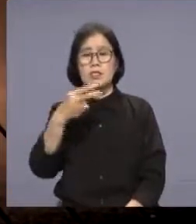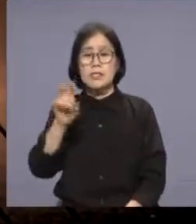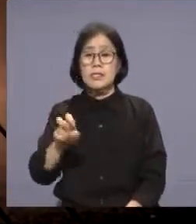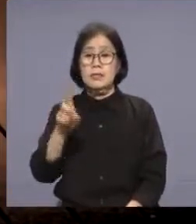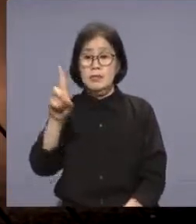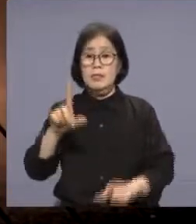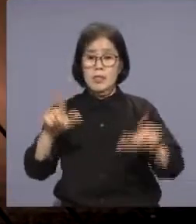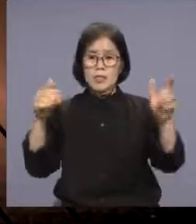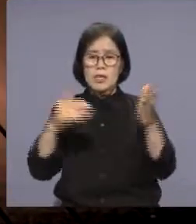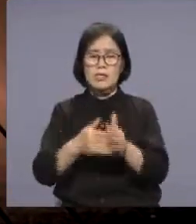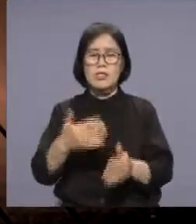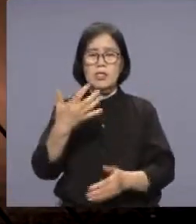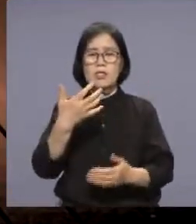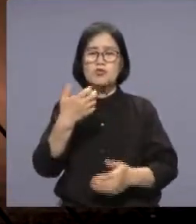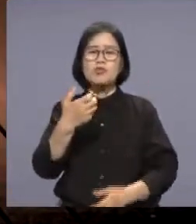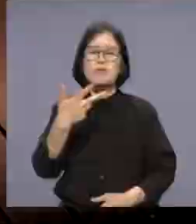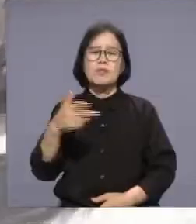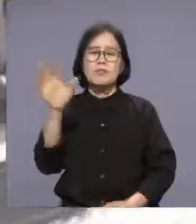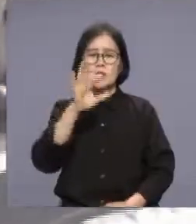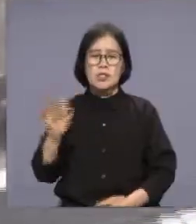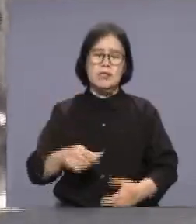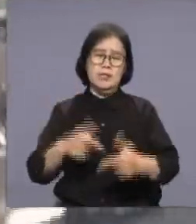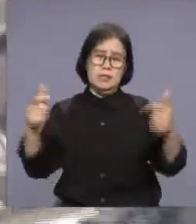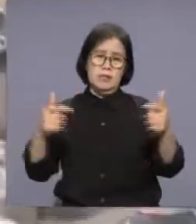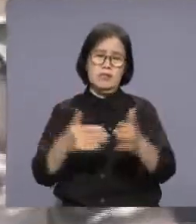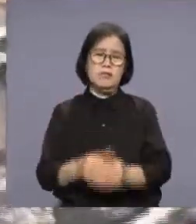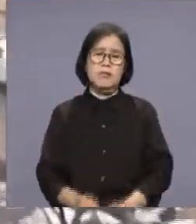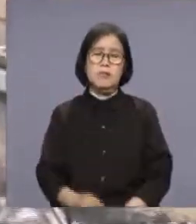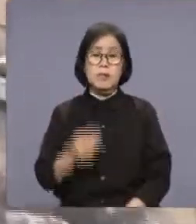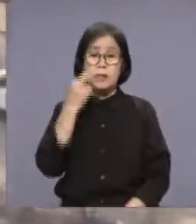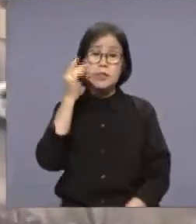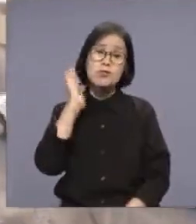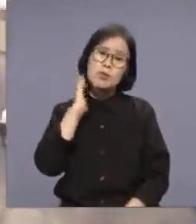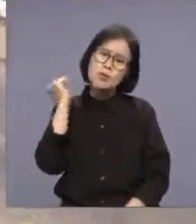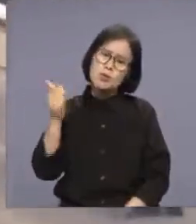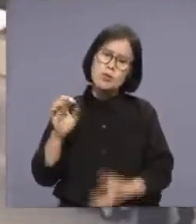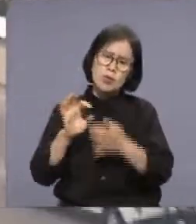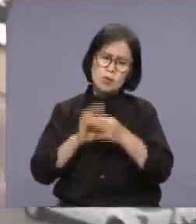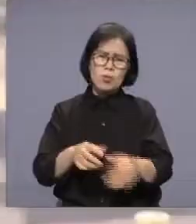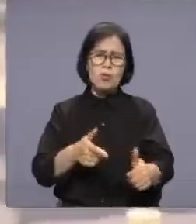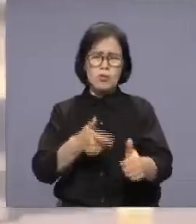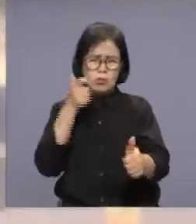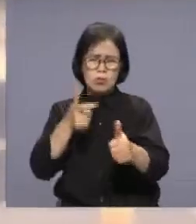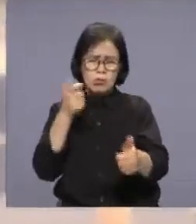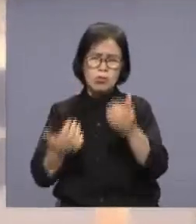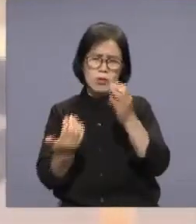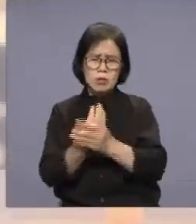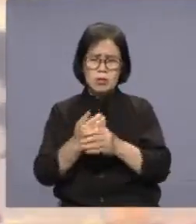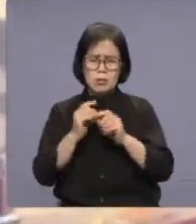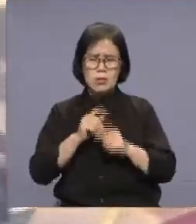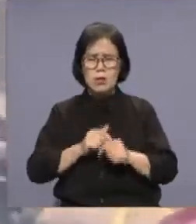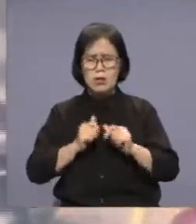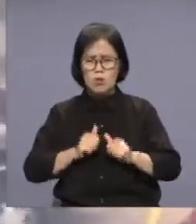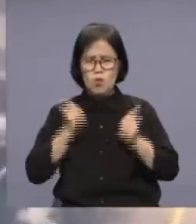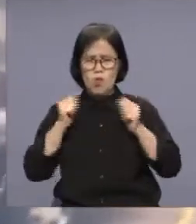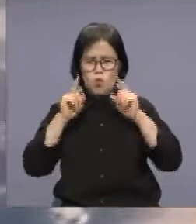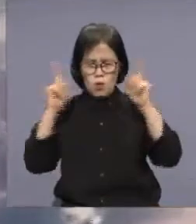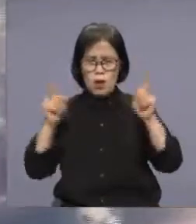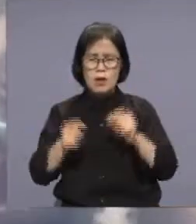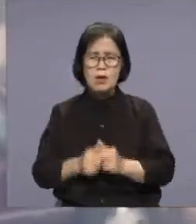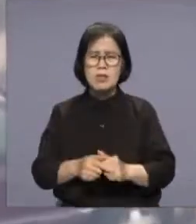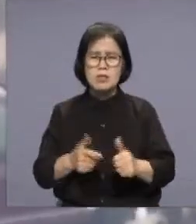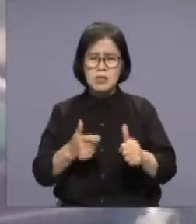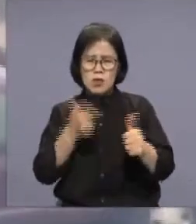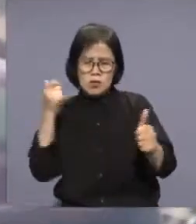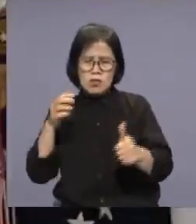2021년까지 97% 급증했습니다. 조 바이든 대통령은 계속되는 총기 난사에 크게 분노하며 강력한 총기